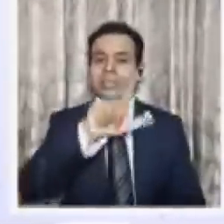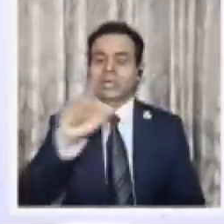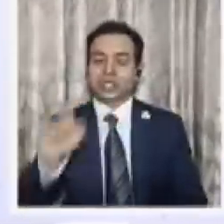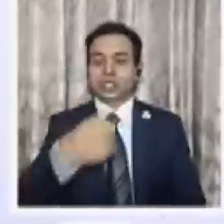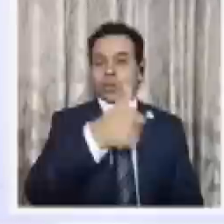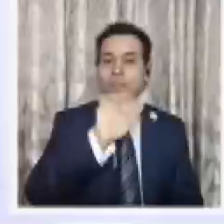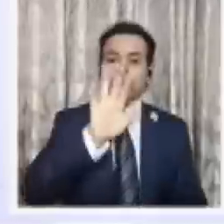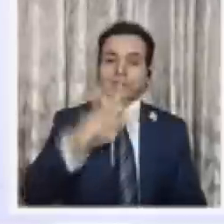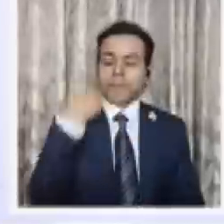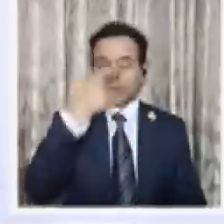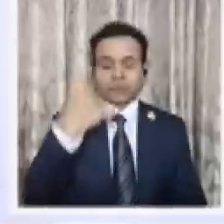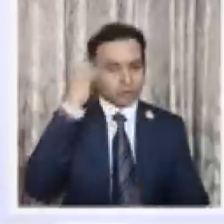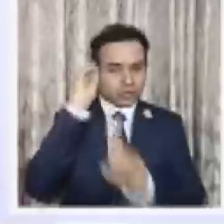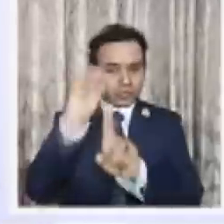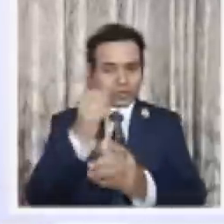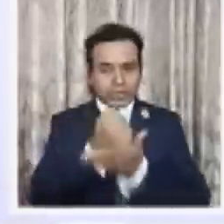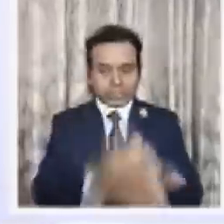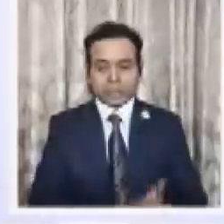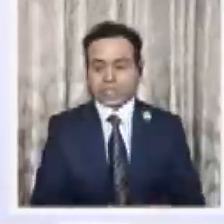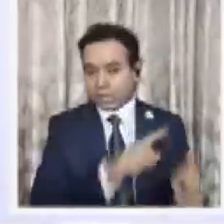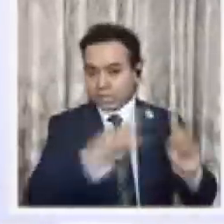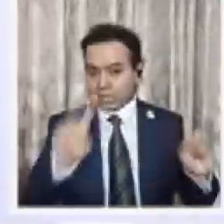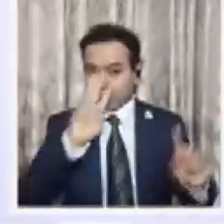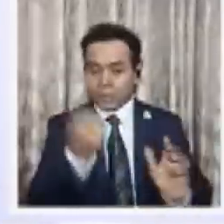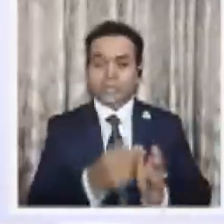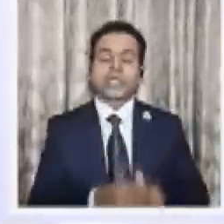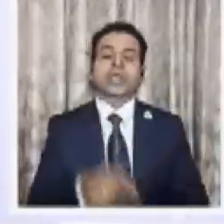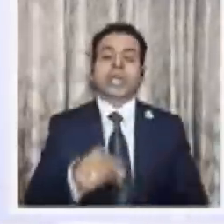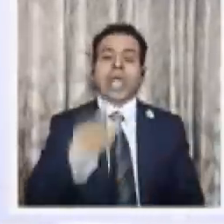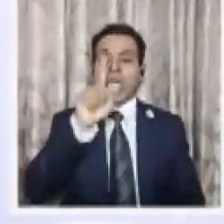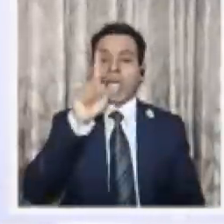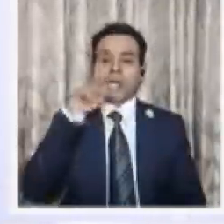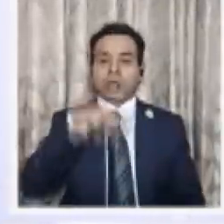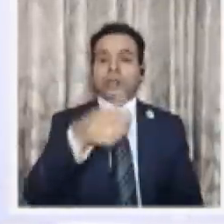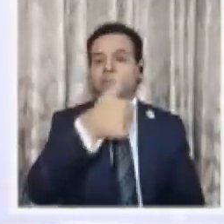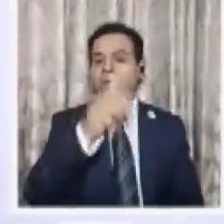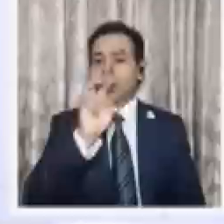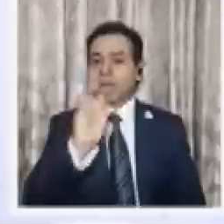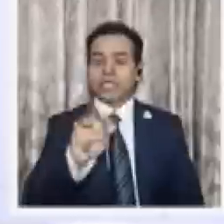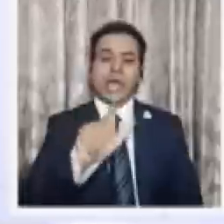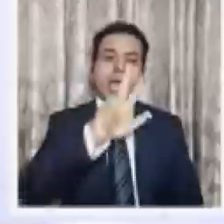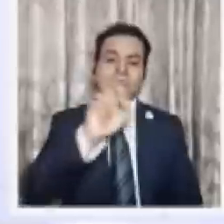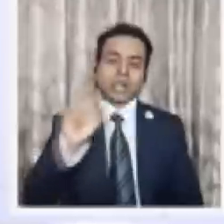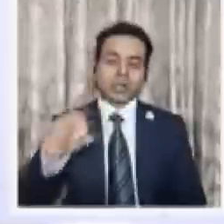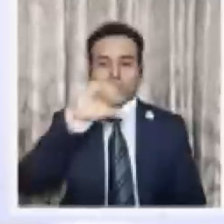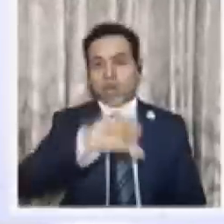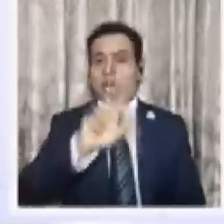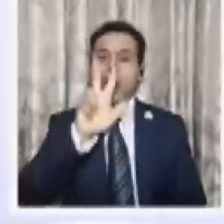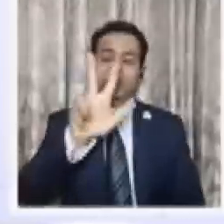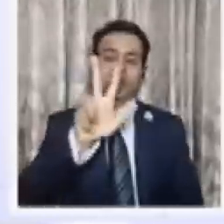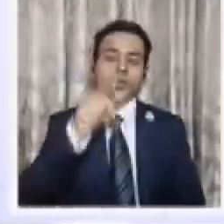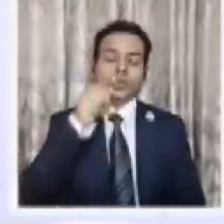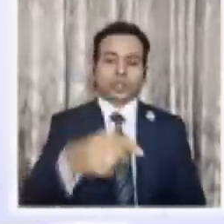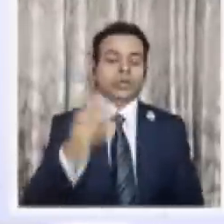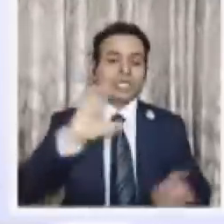স্বাস্থ্যসেবা দিয়ে যাচ্ছেন। 24 ঘন্টায় কোভিড-19 স্বাস্থ্যসেবা গ্রহণ করেছেন 4,765 জন এবং এ পর্যন্ত কোভিড-19